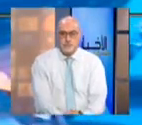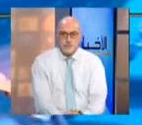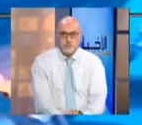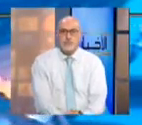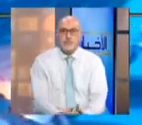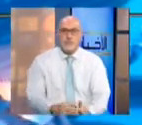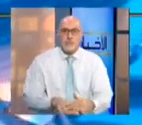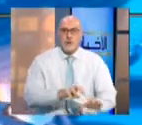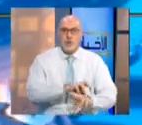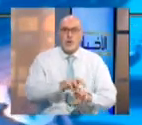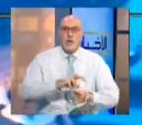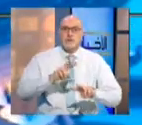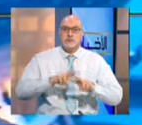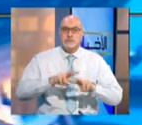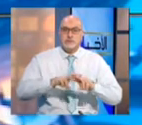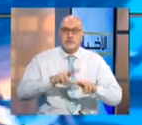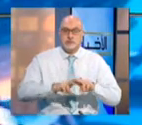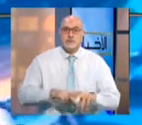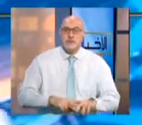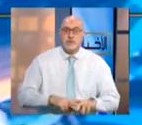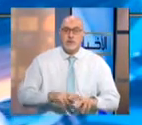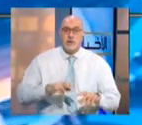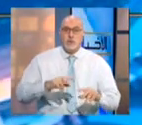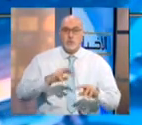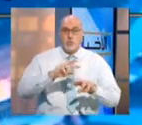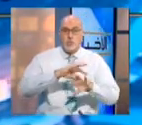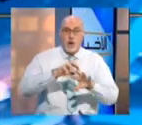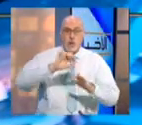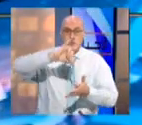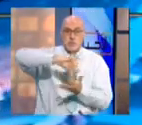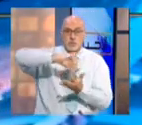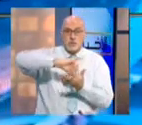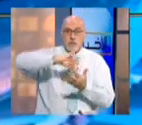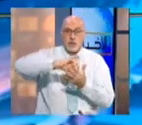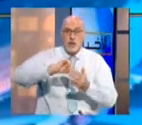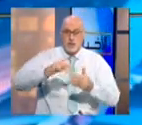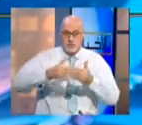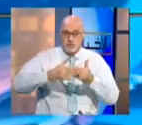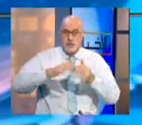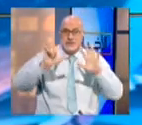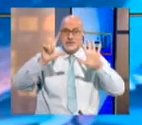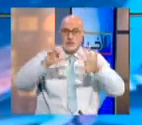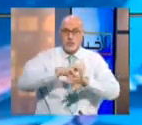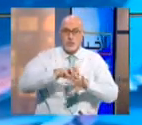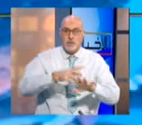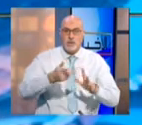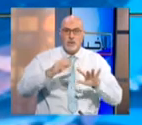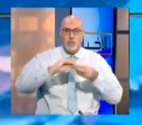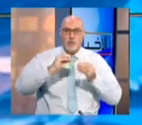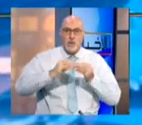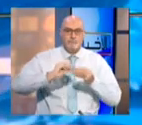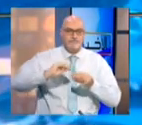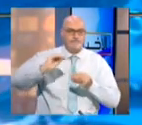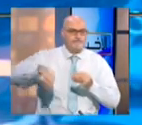ولاية تسمسيلت رغم الموقع الاستراتيجي الذي تتمتع به حيث تتوسط 7 ولايات كاملة إلا أنها تعاني من العزلة